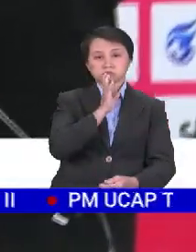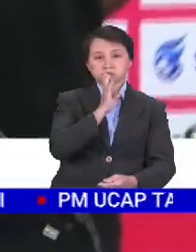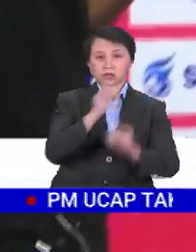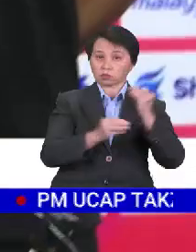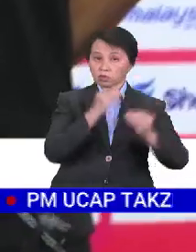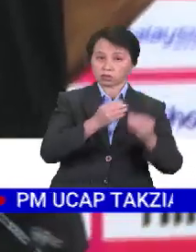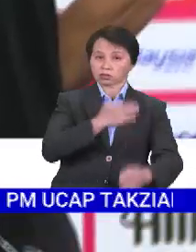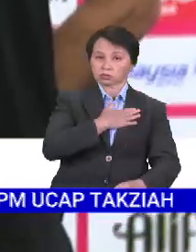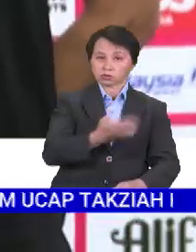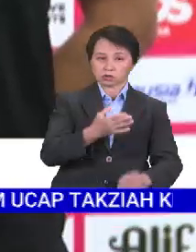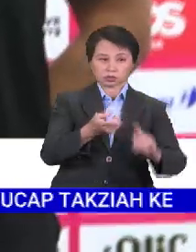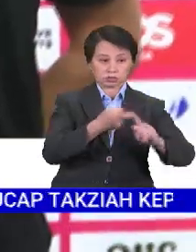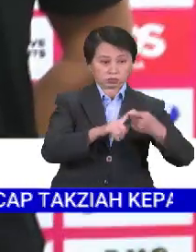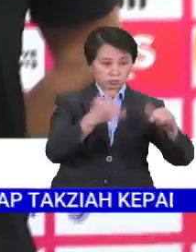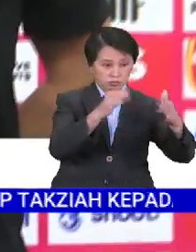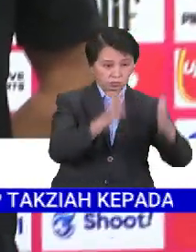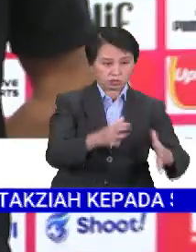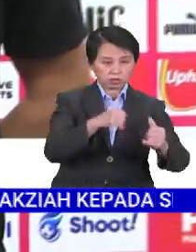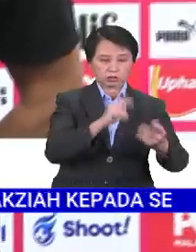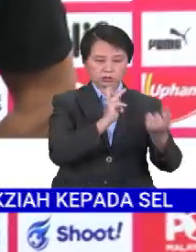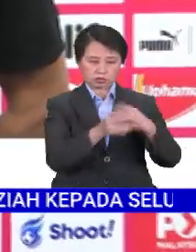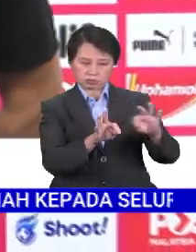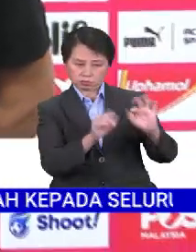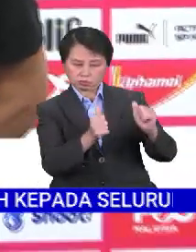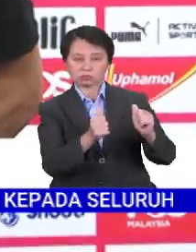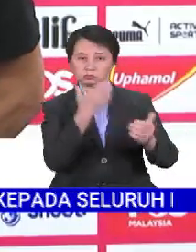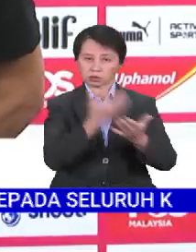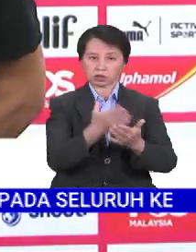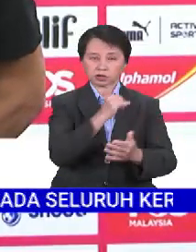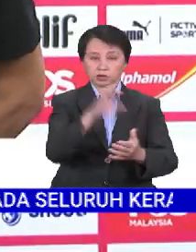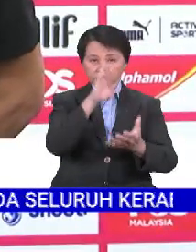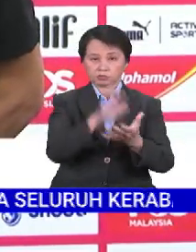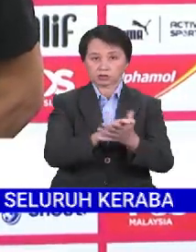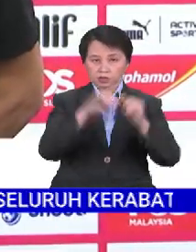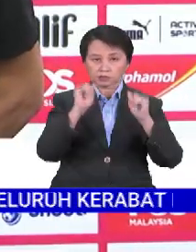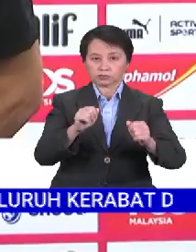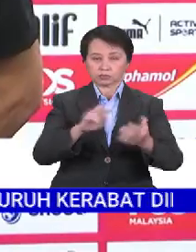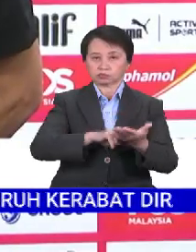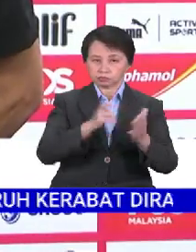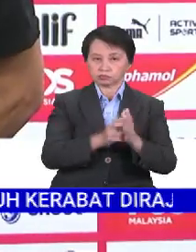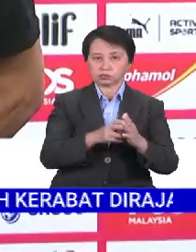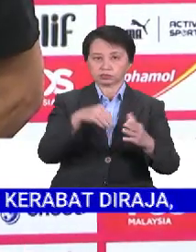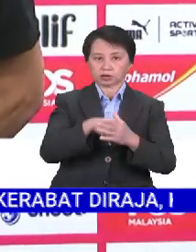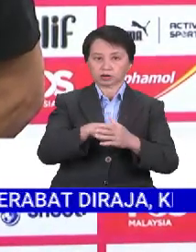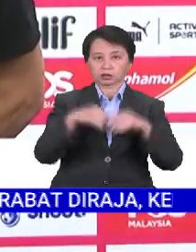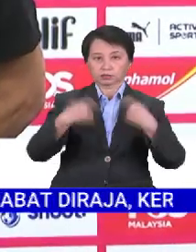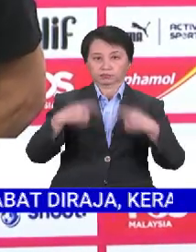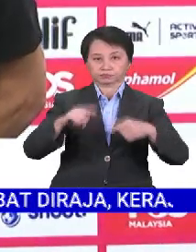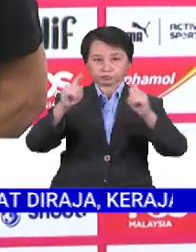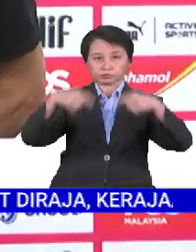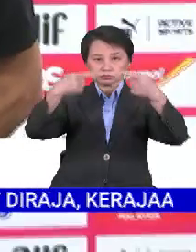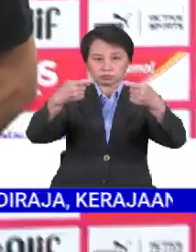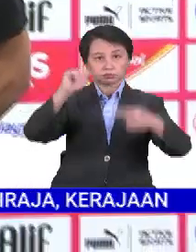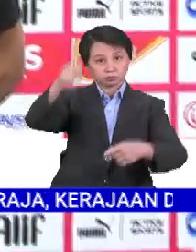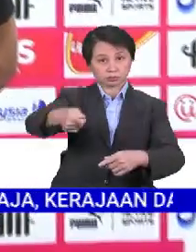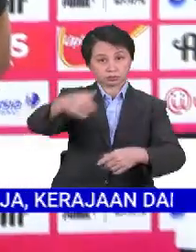moral dan komitmen rakan sepasukannya kini dalam keadaan terbaik dan percaya ia mampu diterjemahkan pada aksi final nanti.